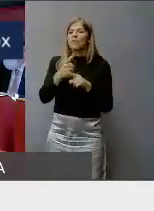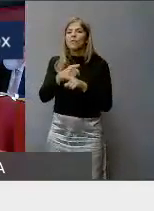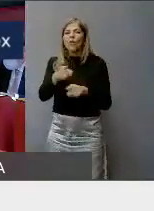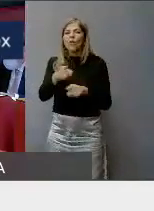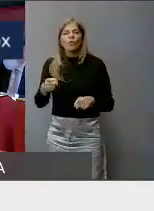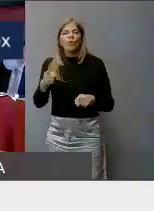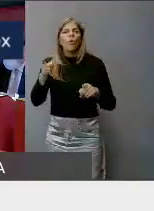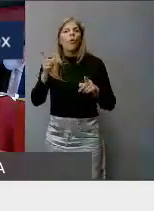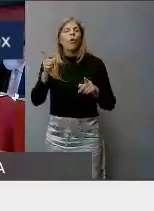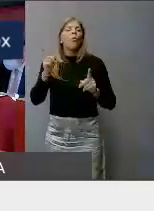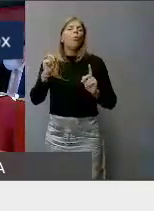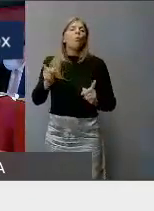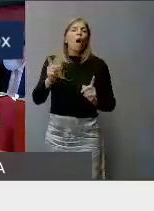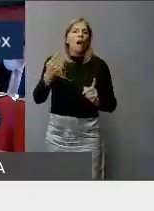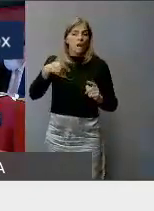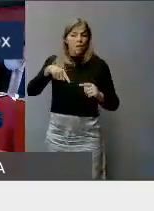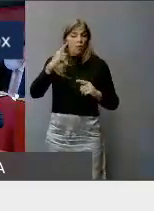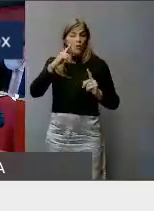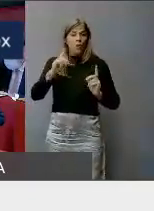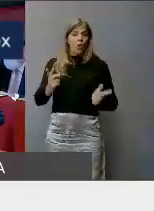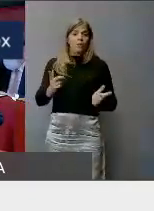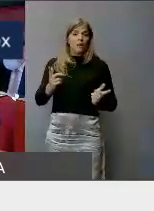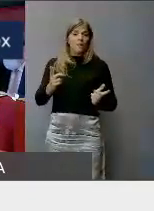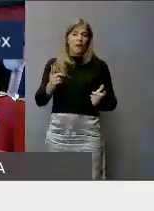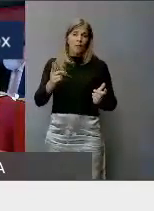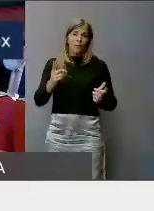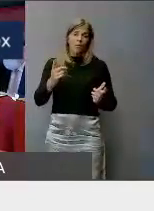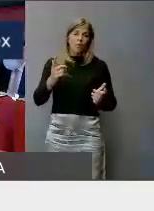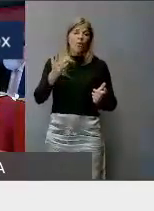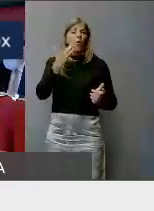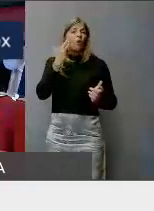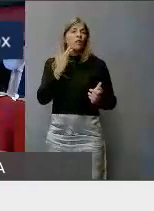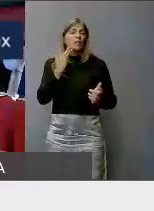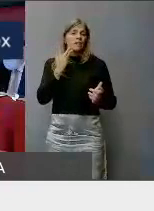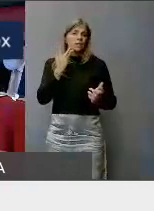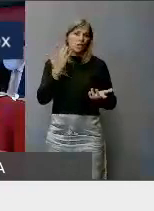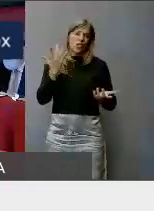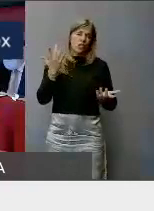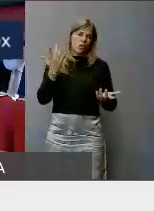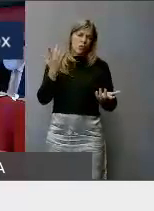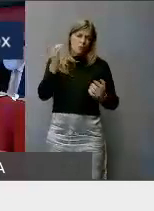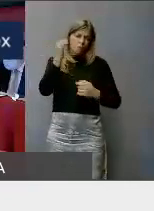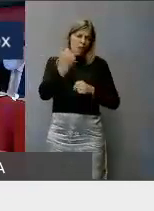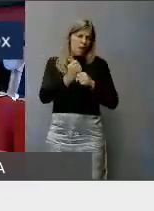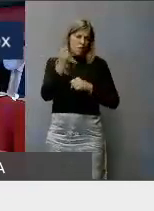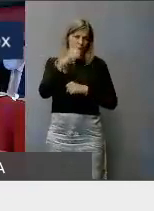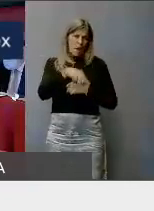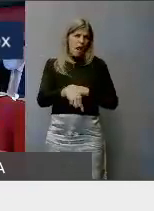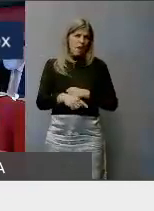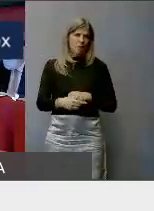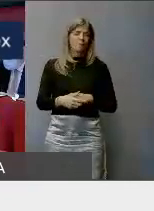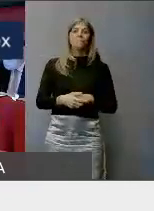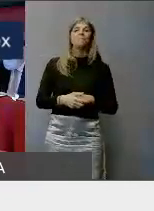far nulla oppure di far peggio l'ordine giorno numero 4